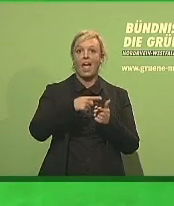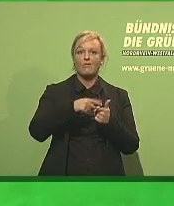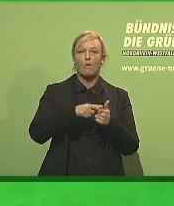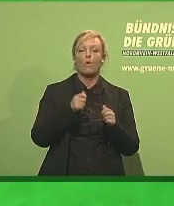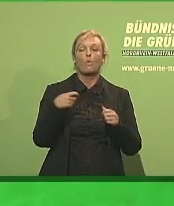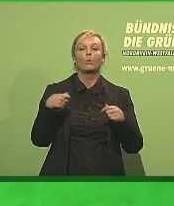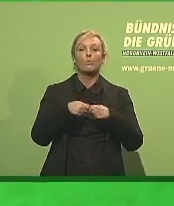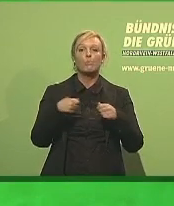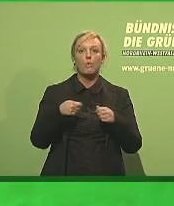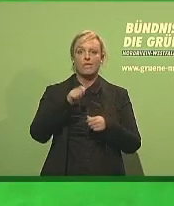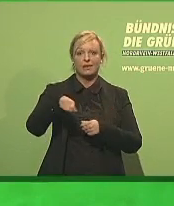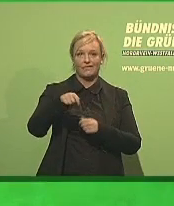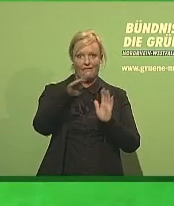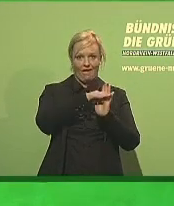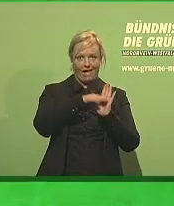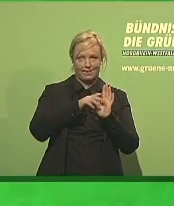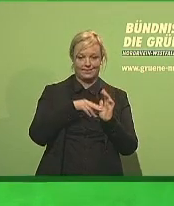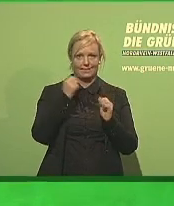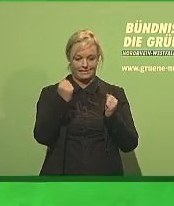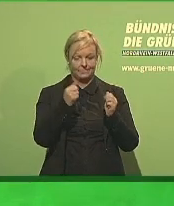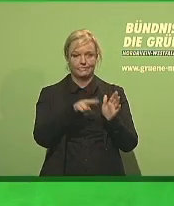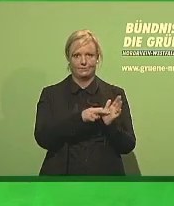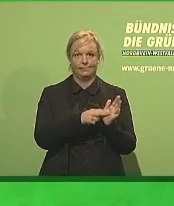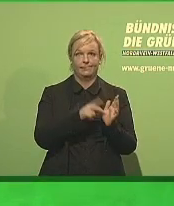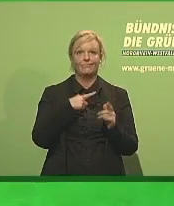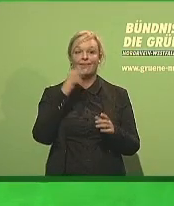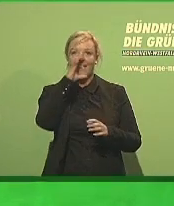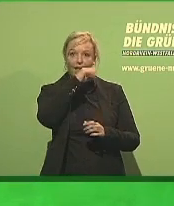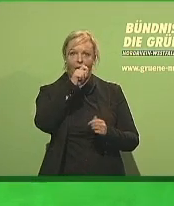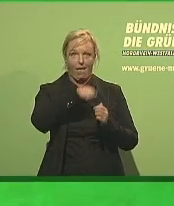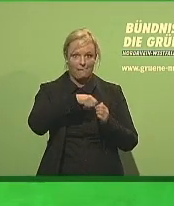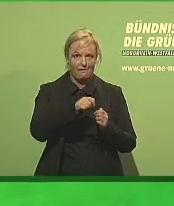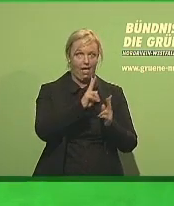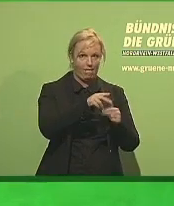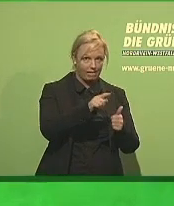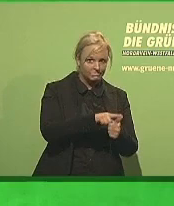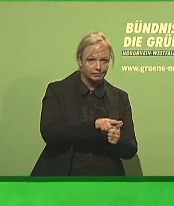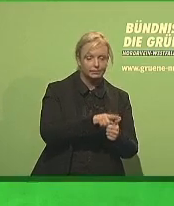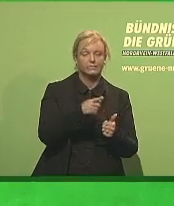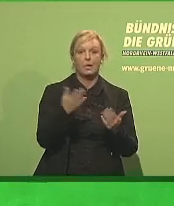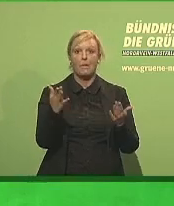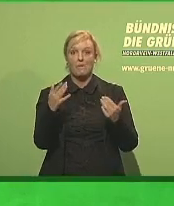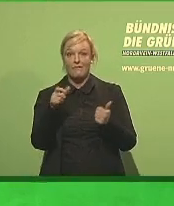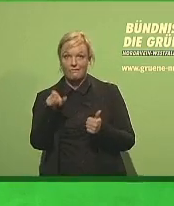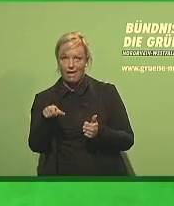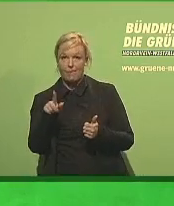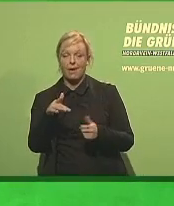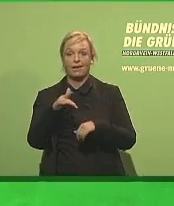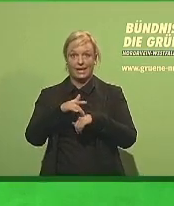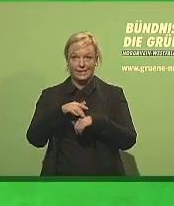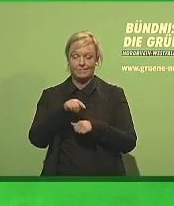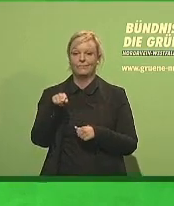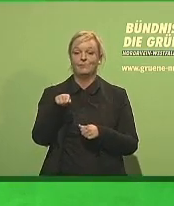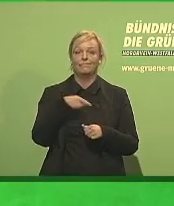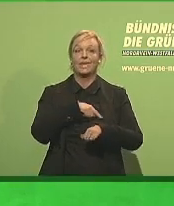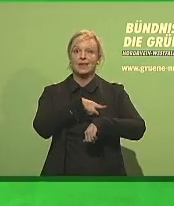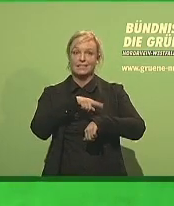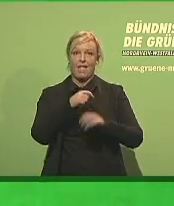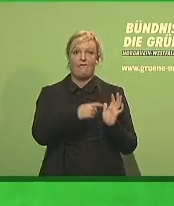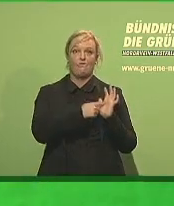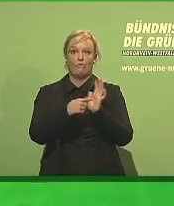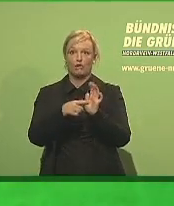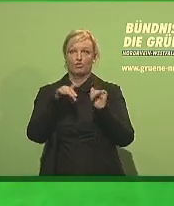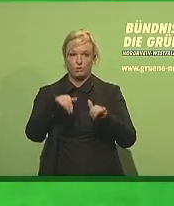wurden, hierbei insbesondere, dass geheim gewählt wurde und die Bewerber und Bewerberinnen, muss es heißen, genügend Zeit zur Vorstellung